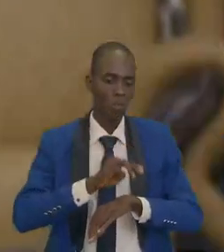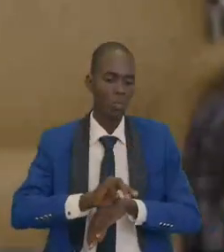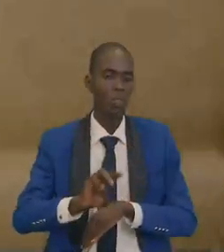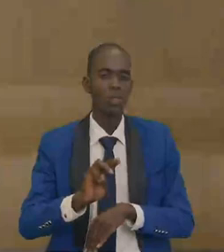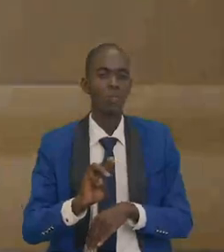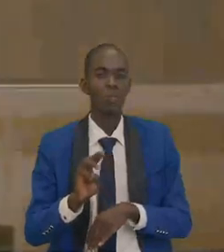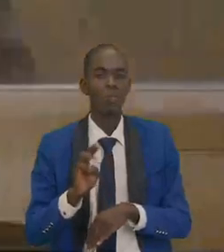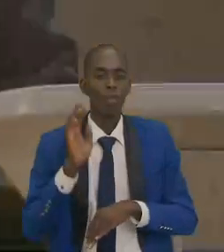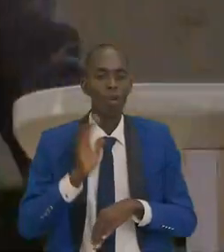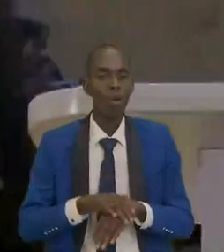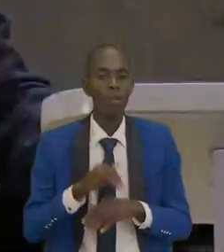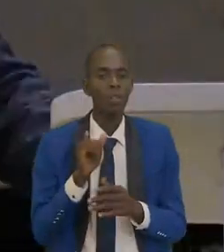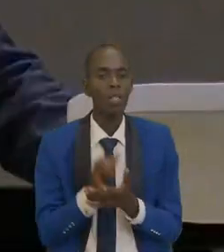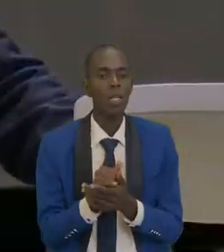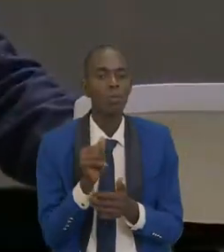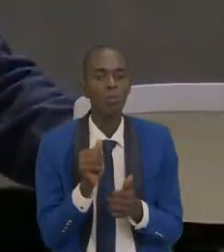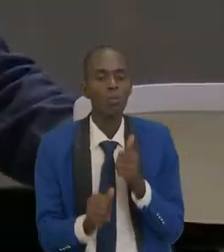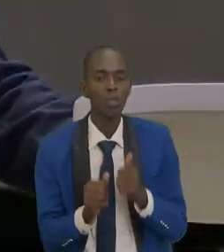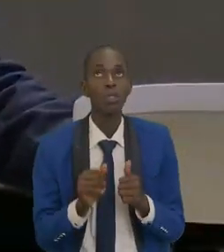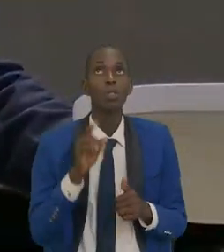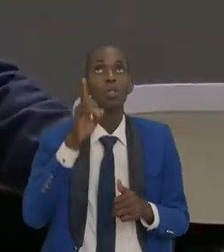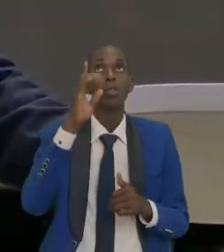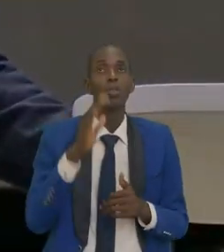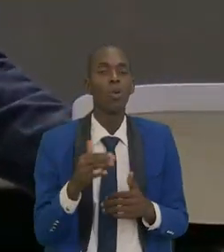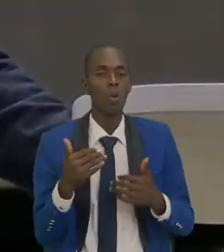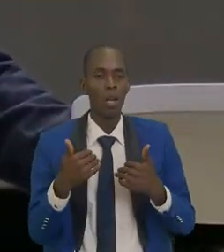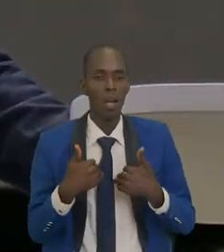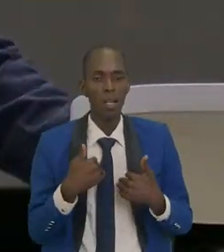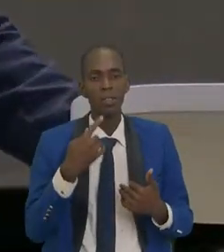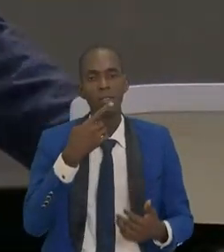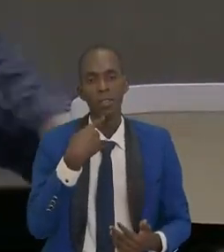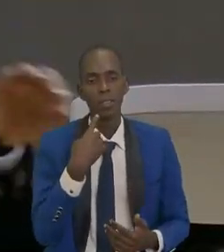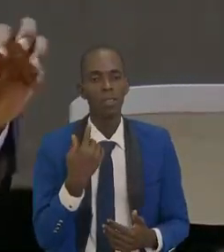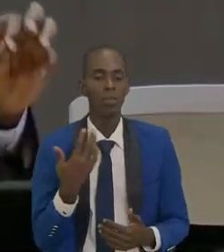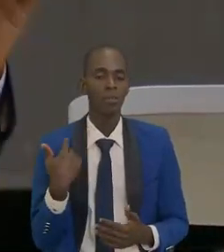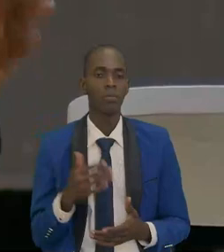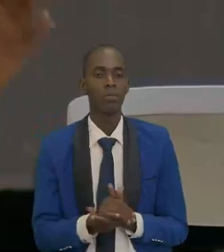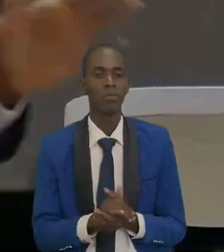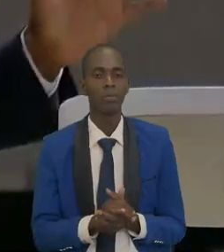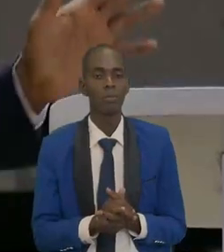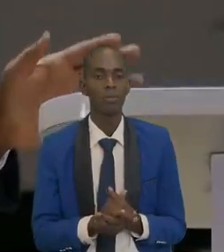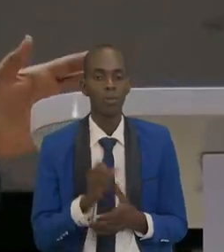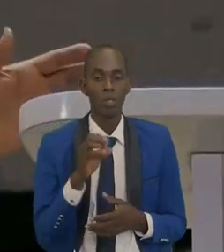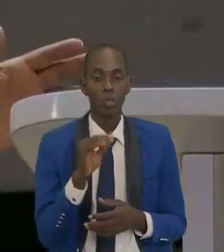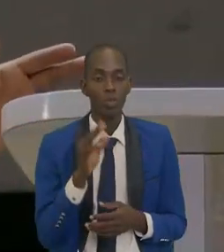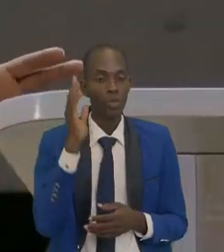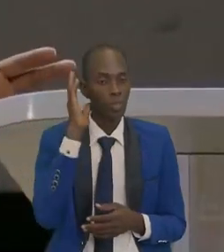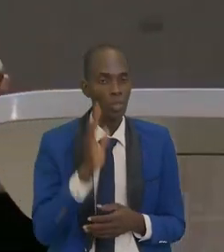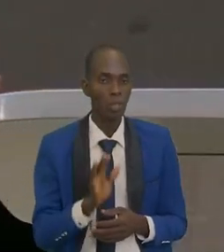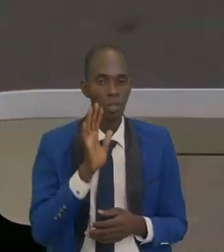Il le fait dans son ministère. Et il le fait selon ce que Dieu a déclaré.